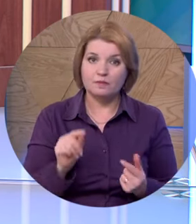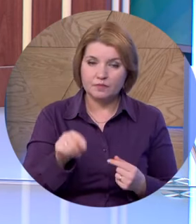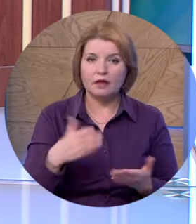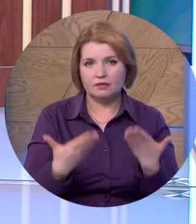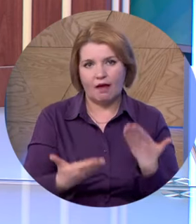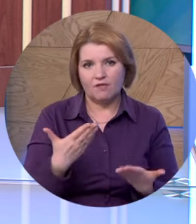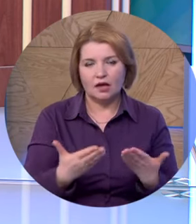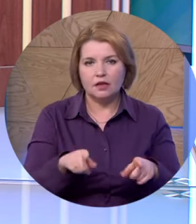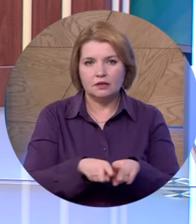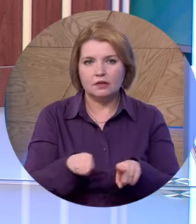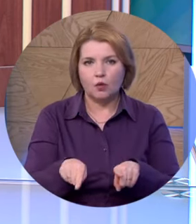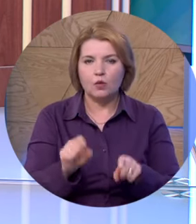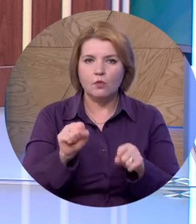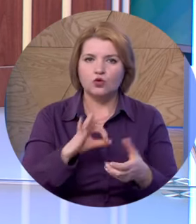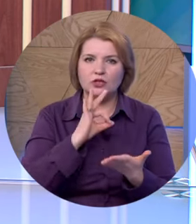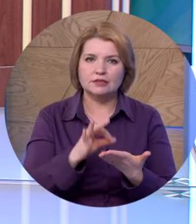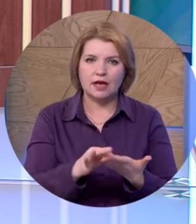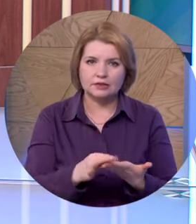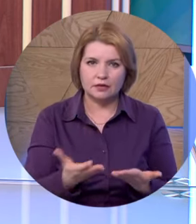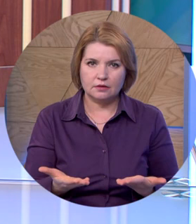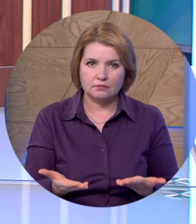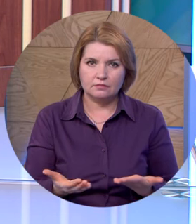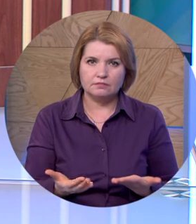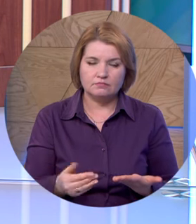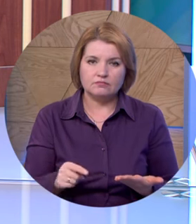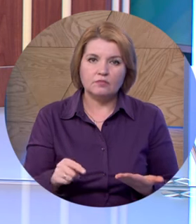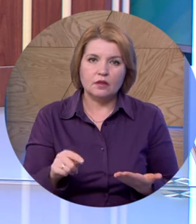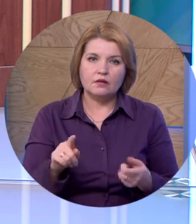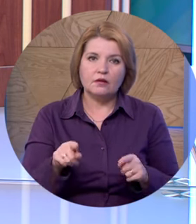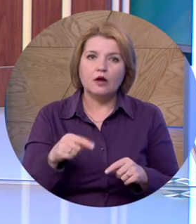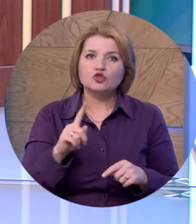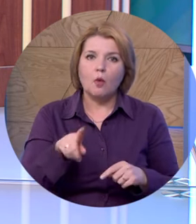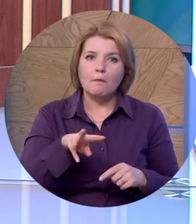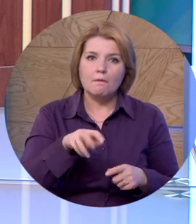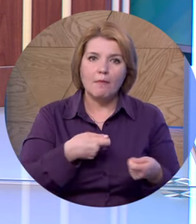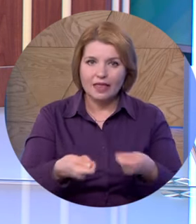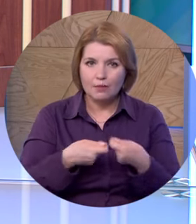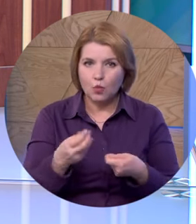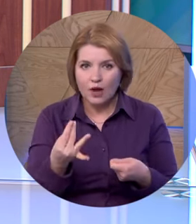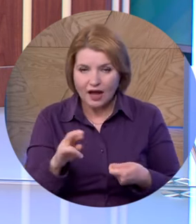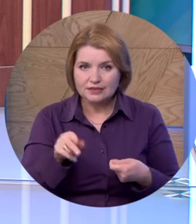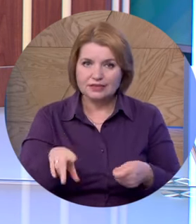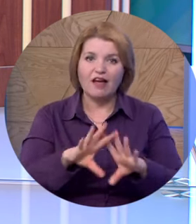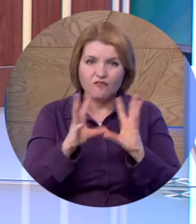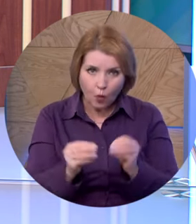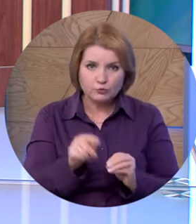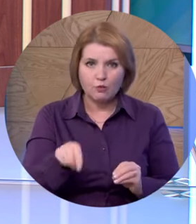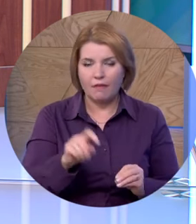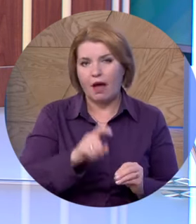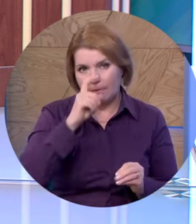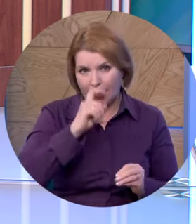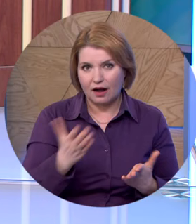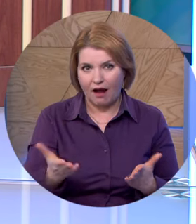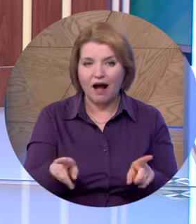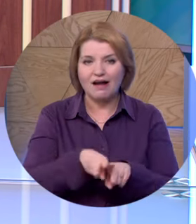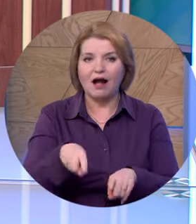разряда такой, если можно сказать, то, о чем говорил в том числе и транзактный анализ, о том, что манипуляция, в общем-то, плоха, как и сценарий или